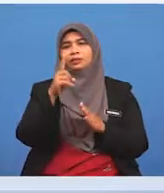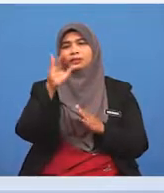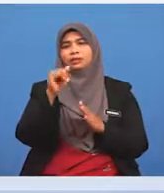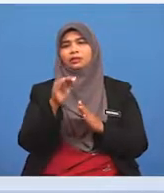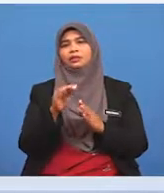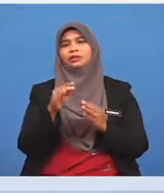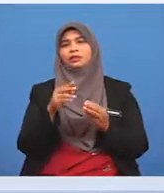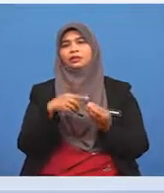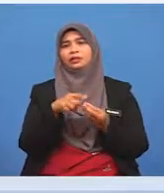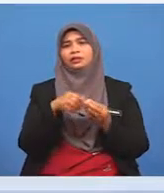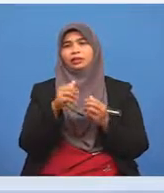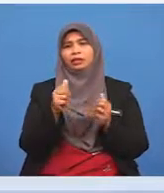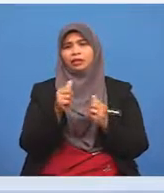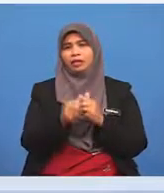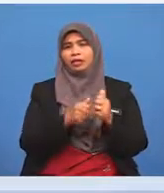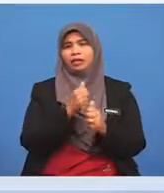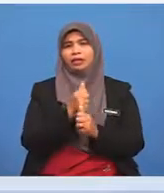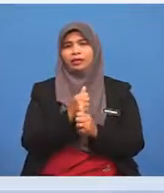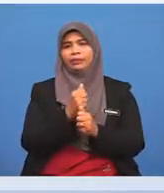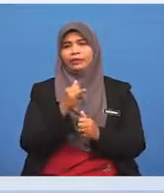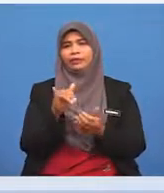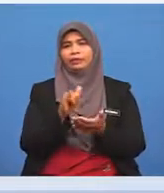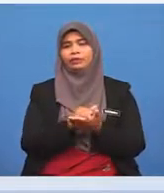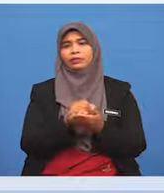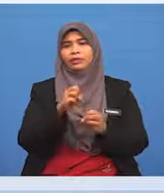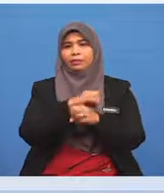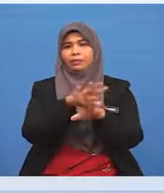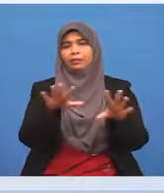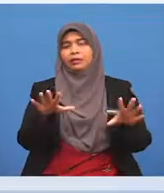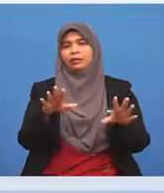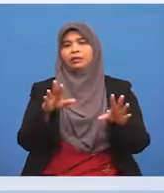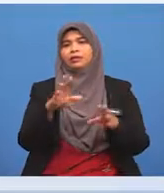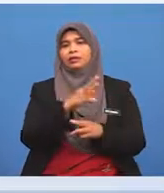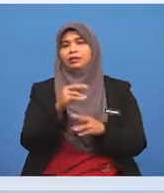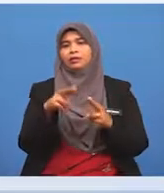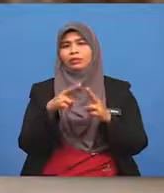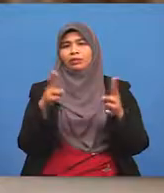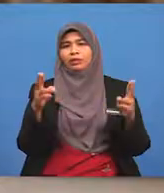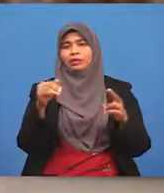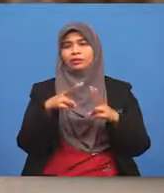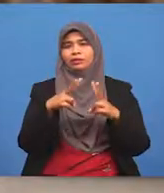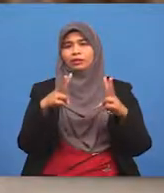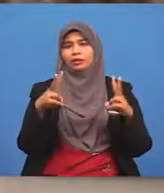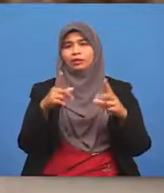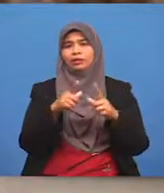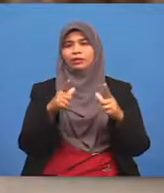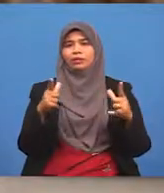yang sangat luas yang tidak diketahui dan tidak dapat dibayangkan luasnya. Dalam